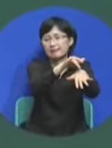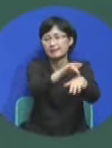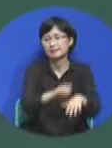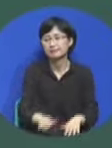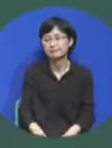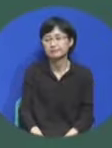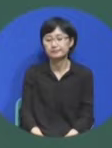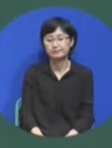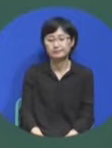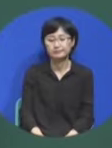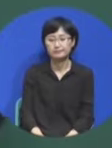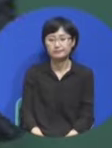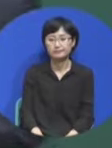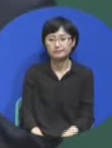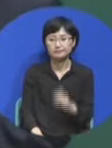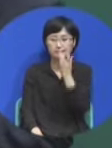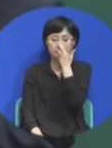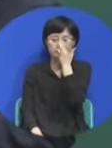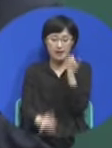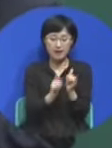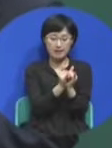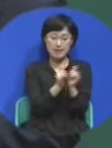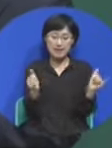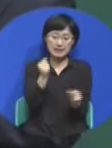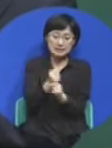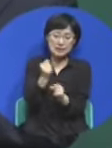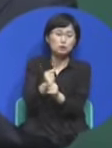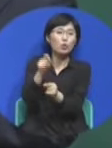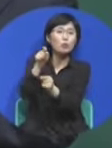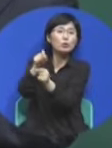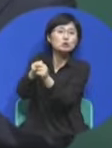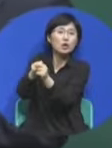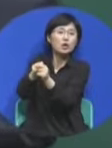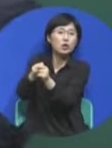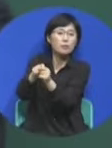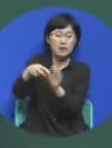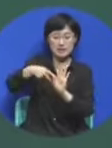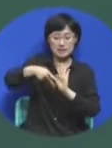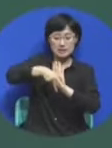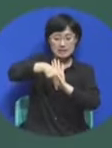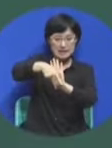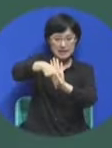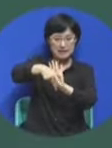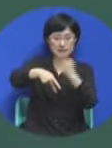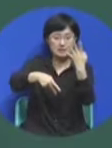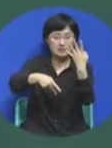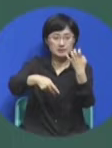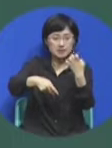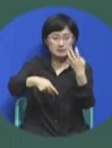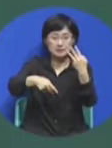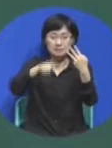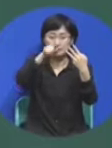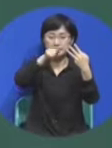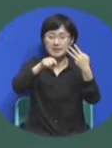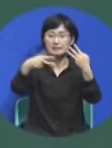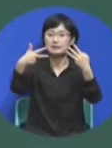因为那里有撒旦的攻击，所以会这样. 자, 왜 인간의 창조의 목적을 우리가 말씀을 드려요? 이사야 43장 7절.